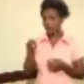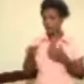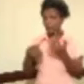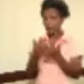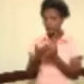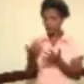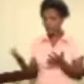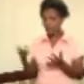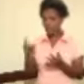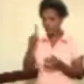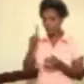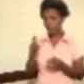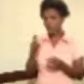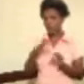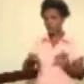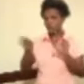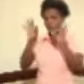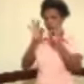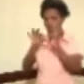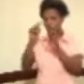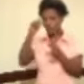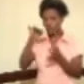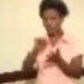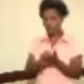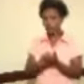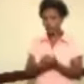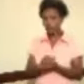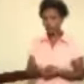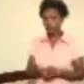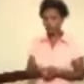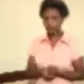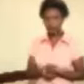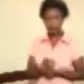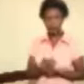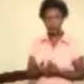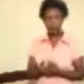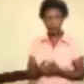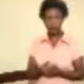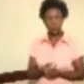c'est que le bilan reste positif. Non, mais par rapport à...